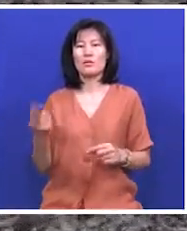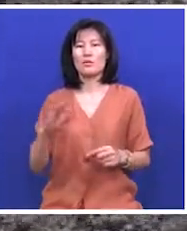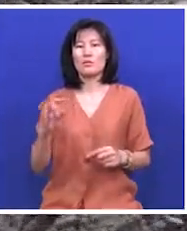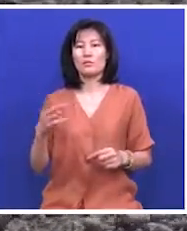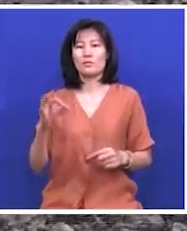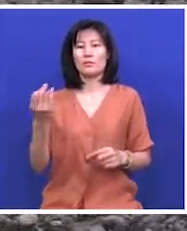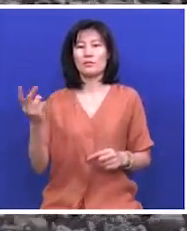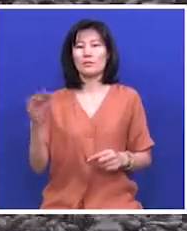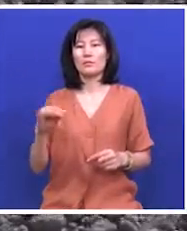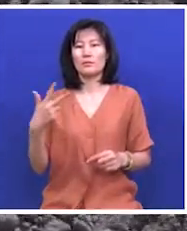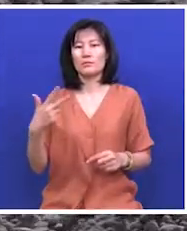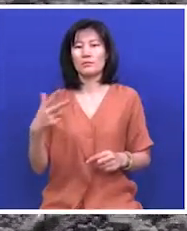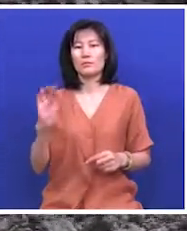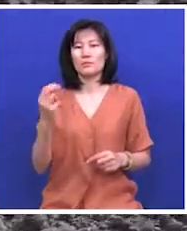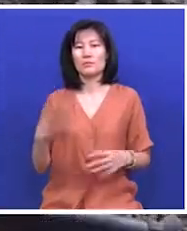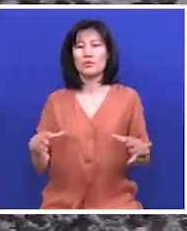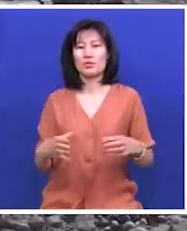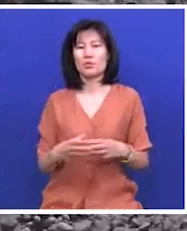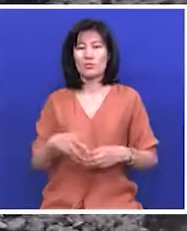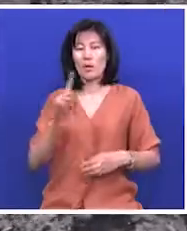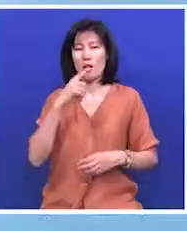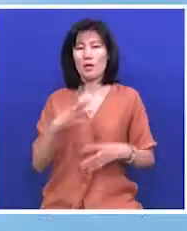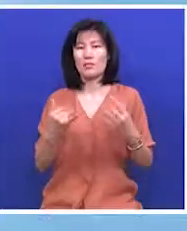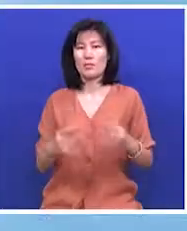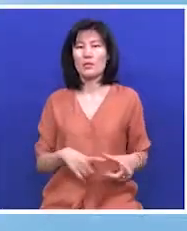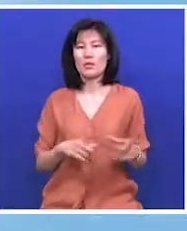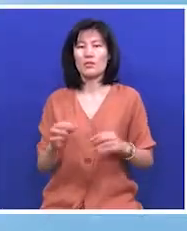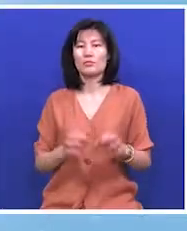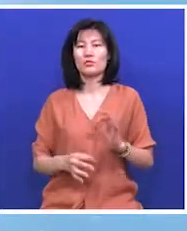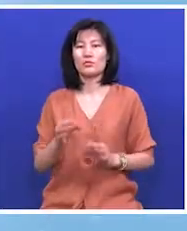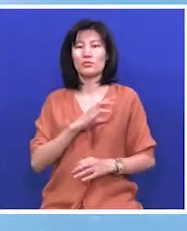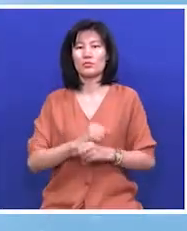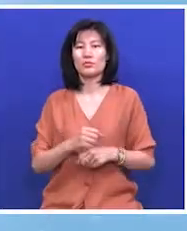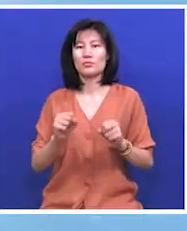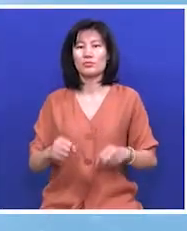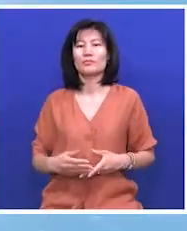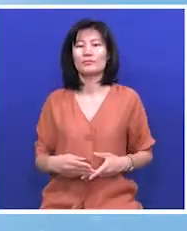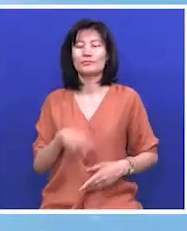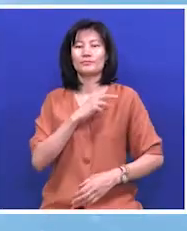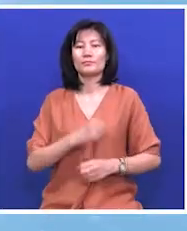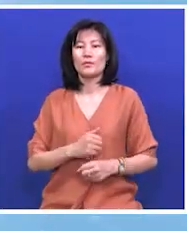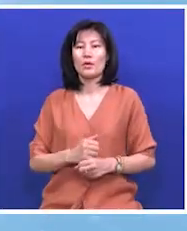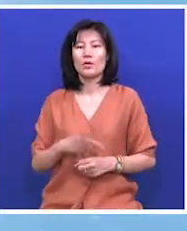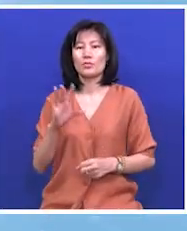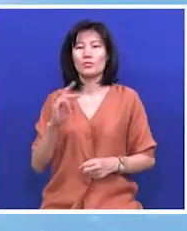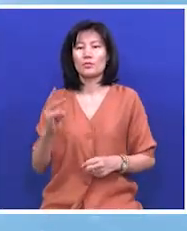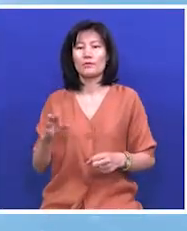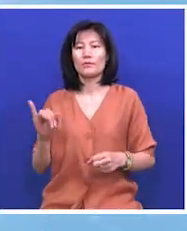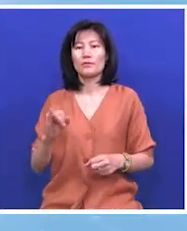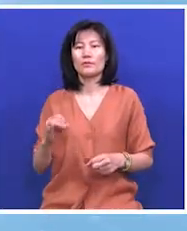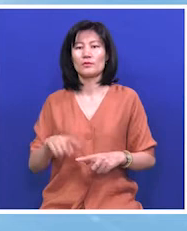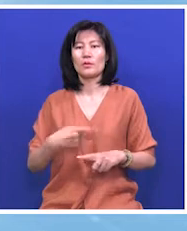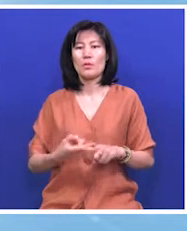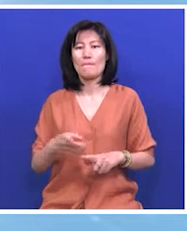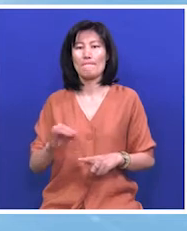арнайы дайындалған дәріні шашу үшін үш маман жұмылдырылған. Айта кетейік, бұған дейін арнайы құрал жабдықтармен қамтамасыз етілген қызметкерлер су